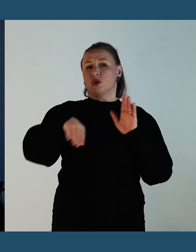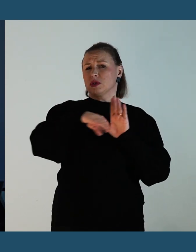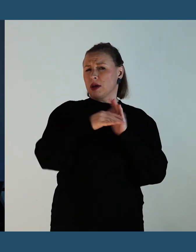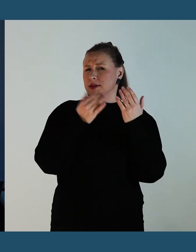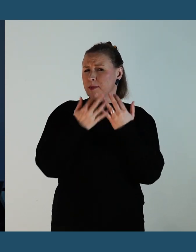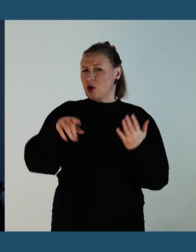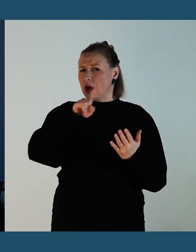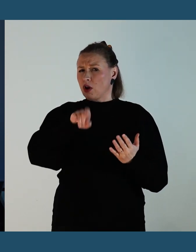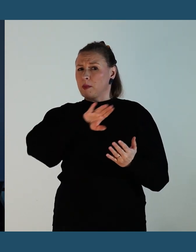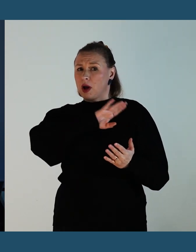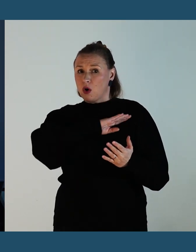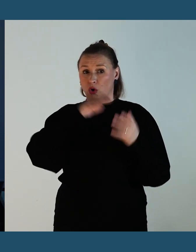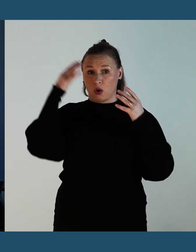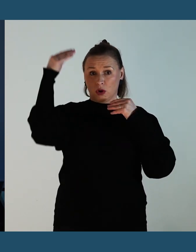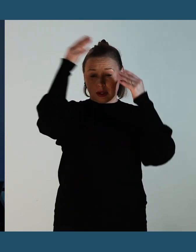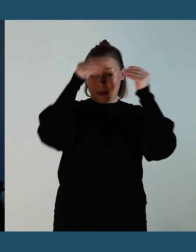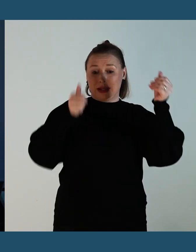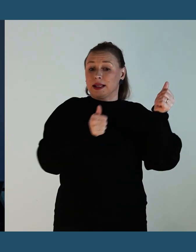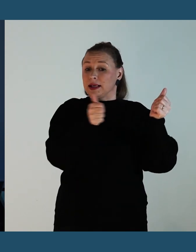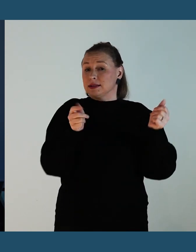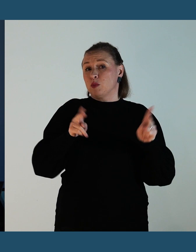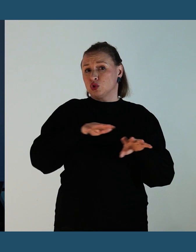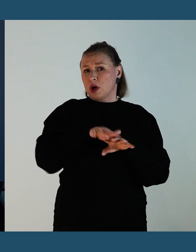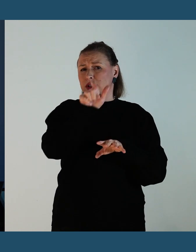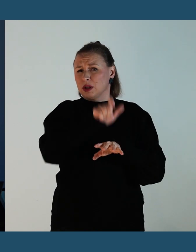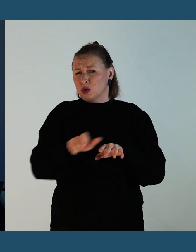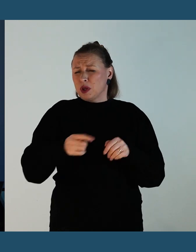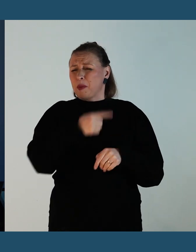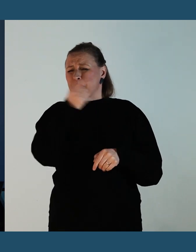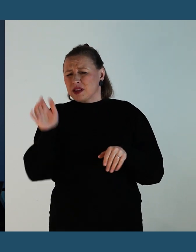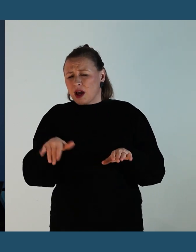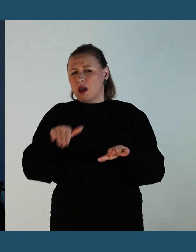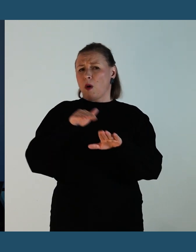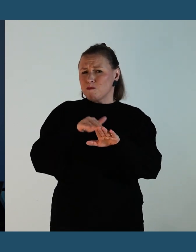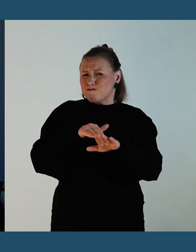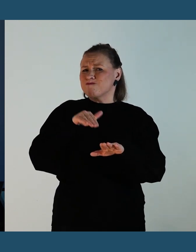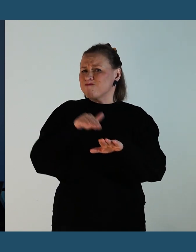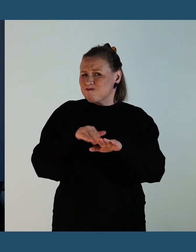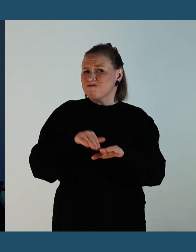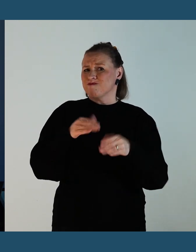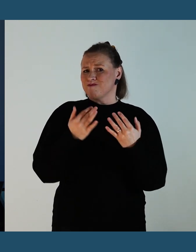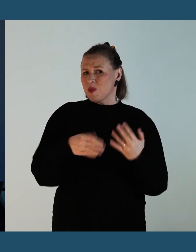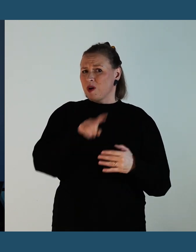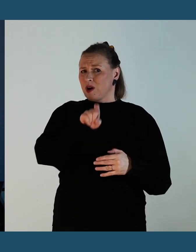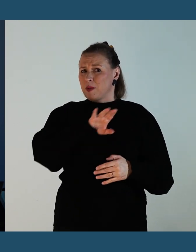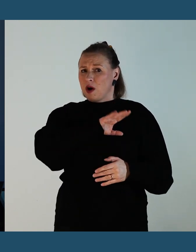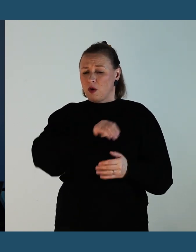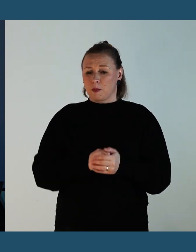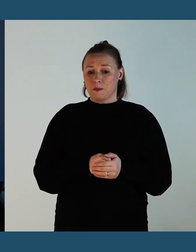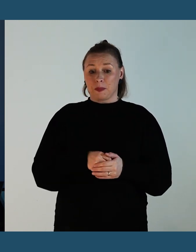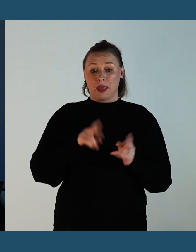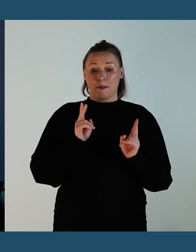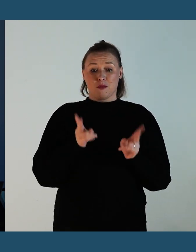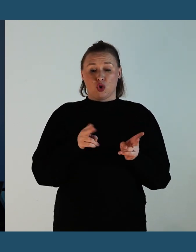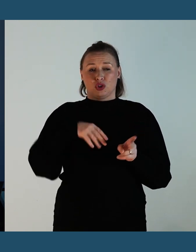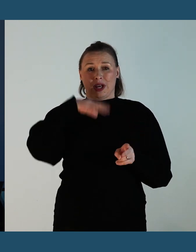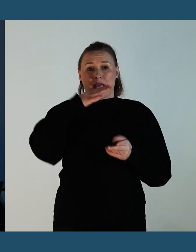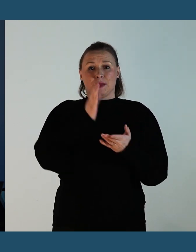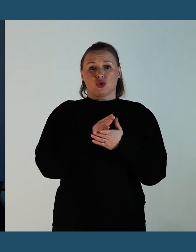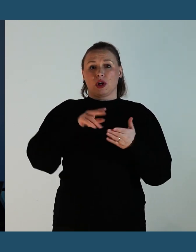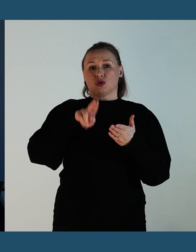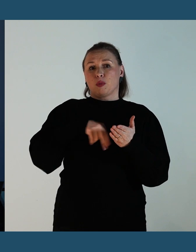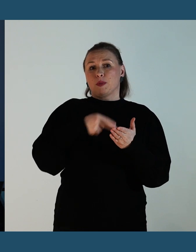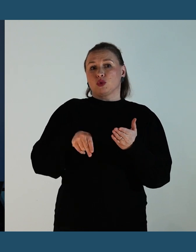joita saamelaiset ja asiantuntijat ovat tuoneet esille jo pitkään. Lisäksi ihmisoikeussopimusten valvontaelimet ovat nostaneet